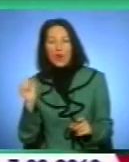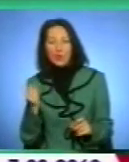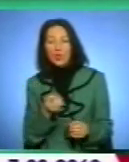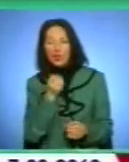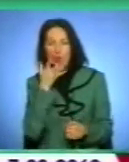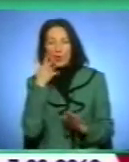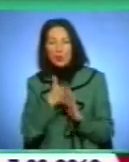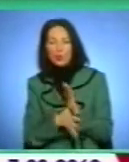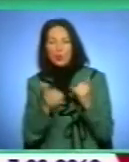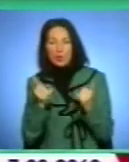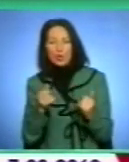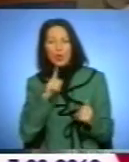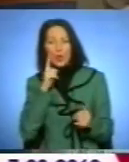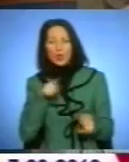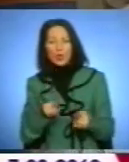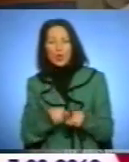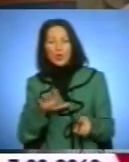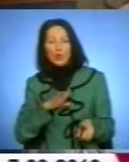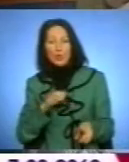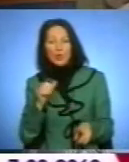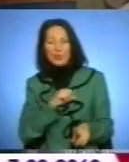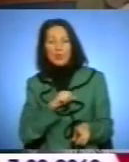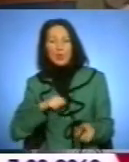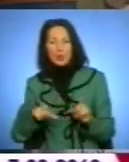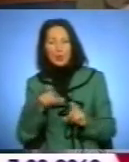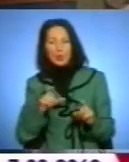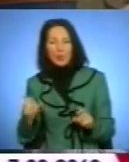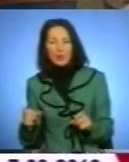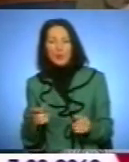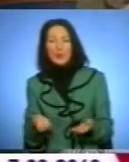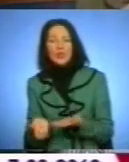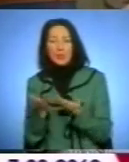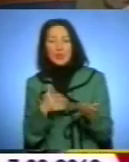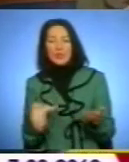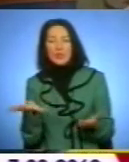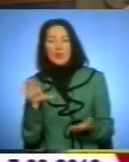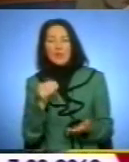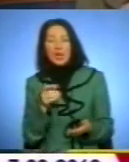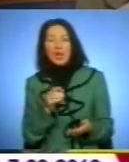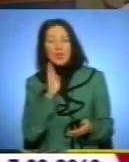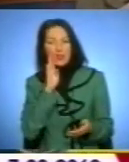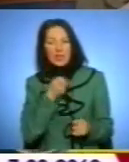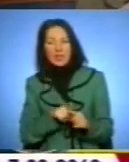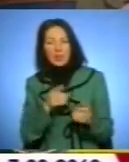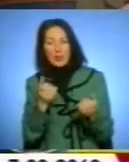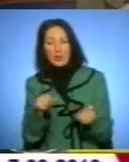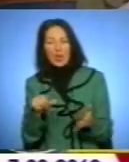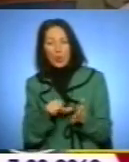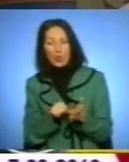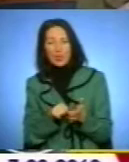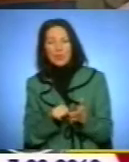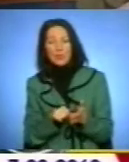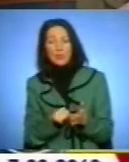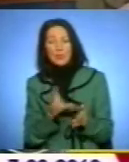молодь, адже також був студентом. Сьогодні запросили всіх дівчат, які приймали участь, саме студентів першого курсу у студентській лірі,